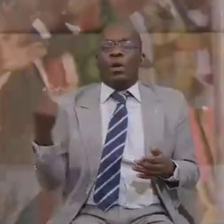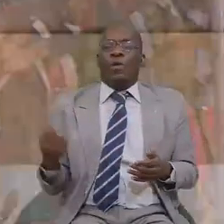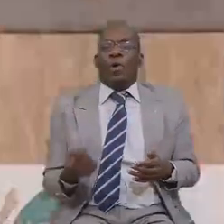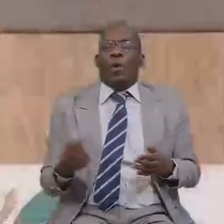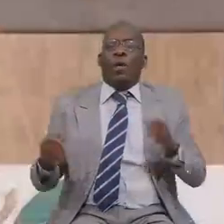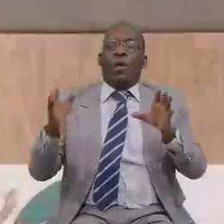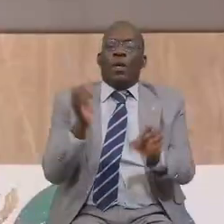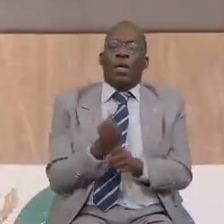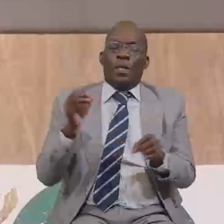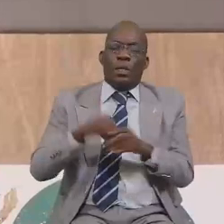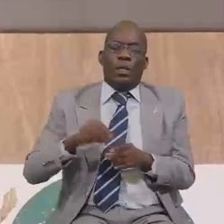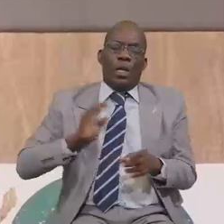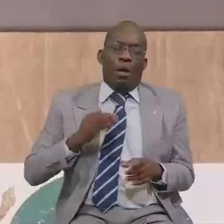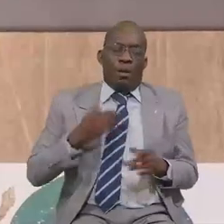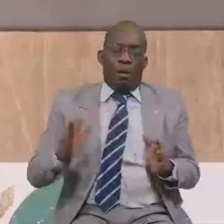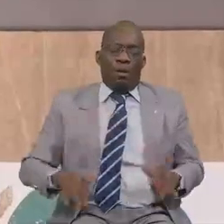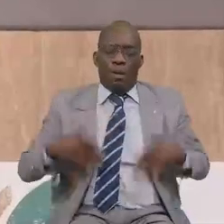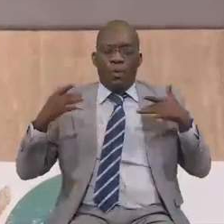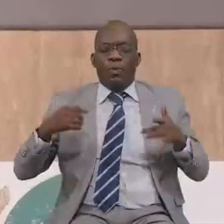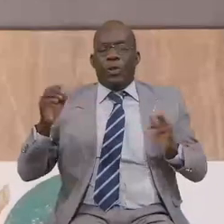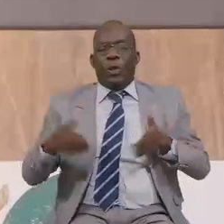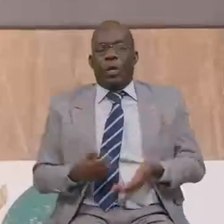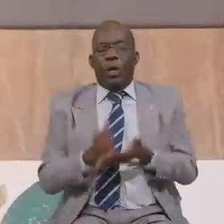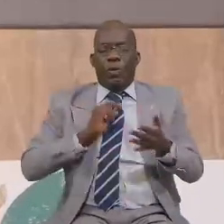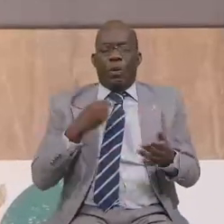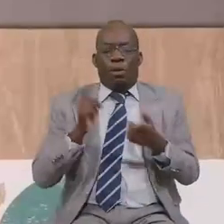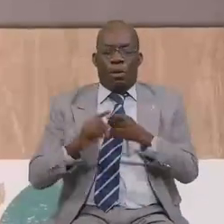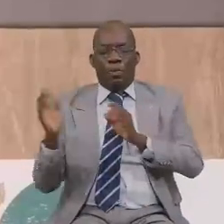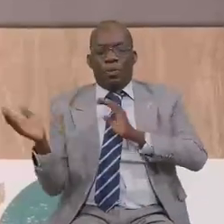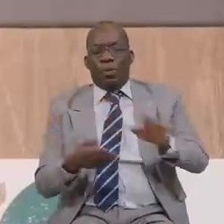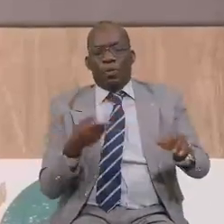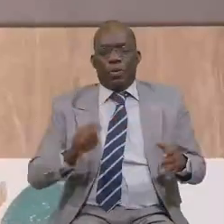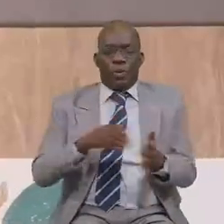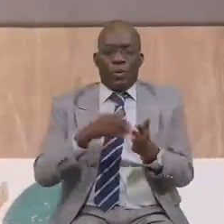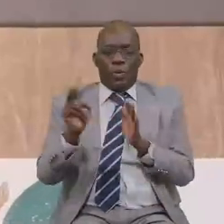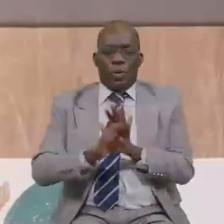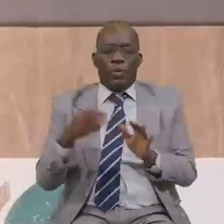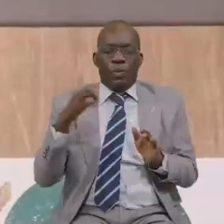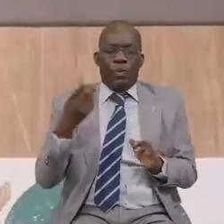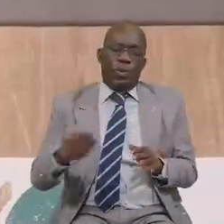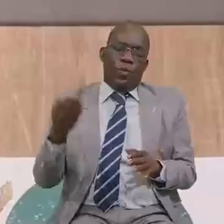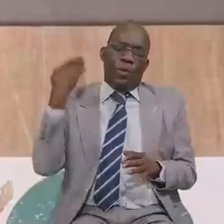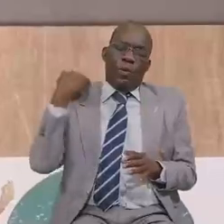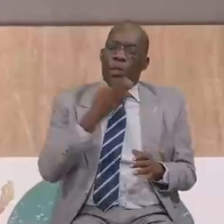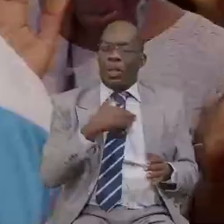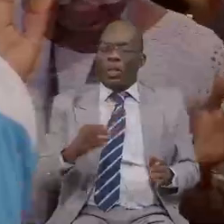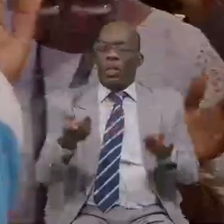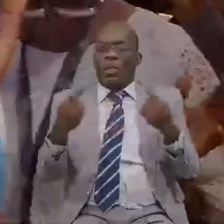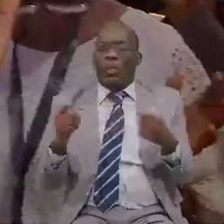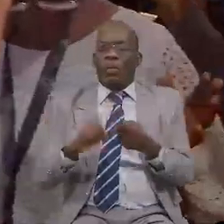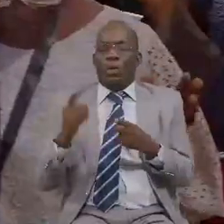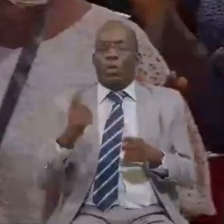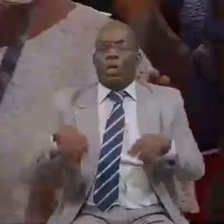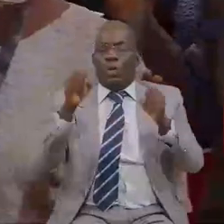Aide-nous à laisser les faiblesses du passé et à venir à la puissance du présent. Et